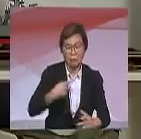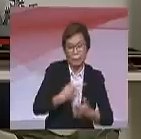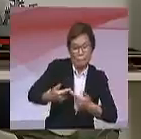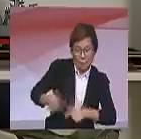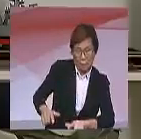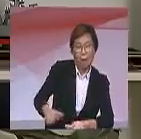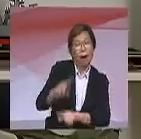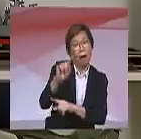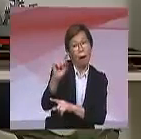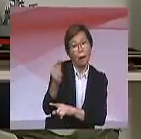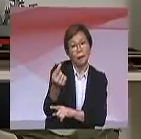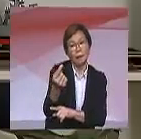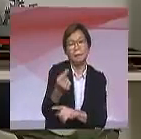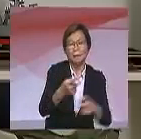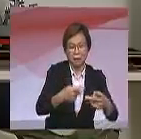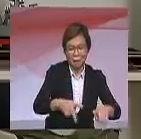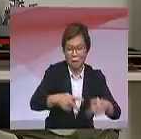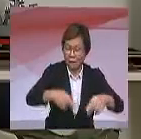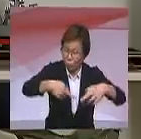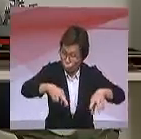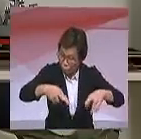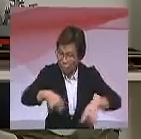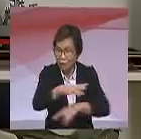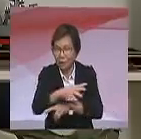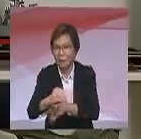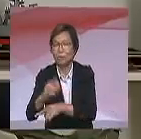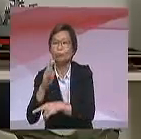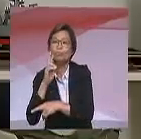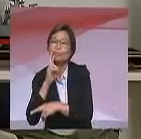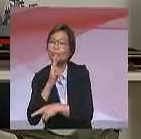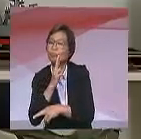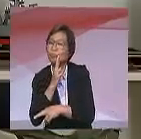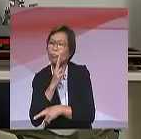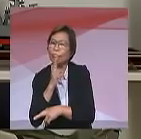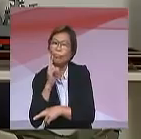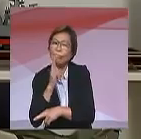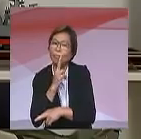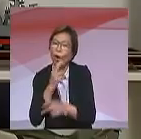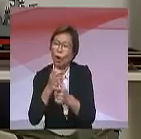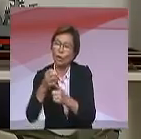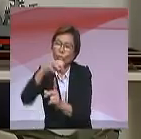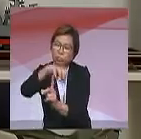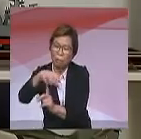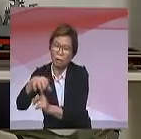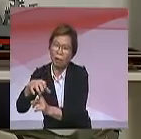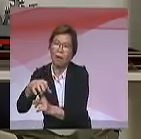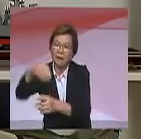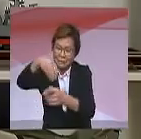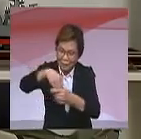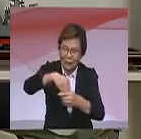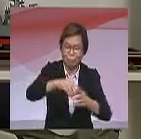tetapi hanya kedai-kedai runcit dan juga restoran ataupun gerai-gerai di